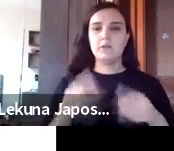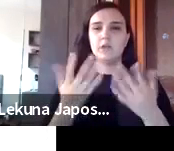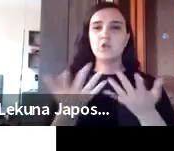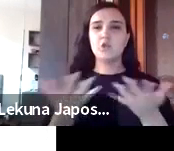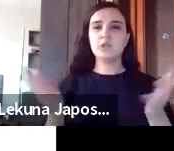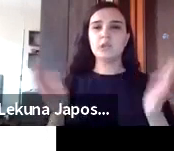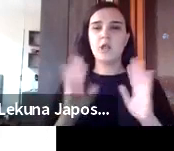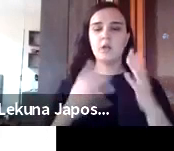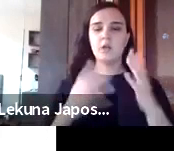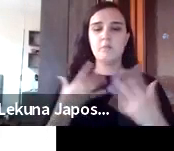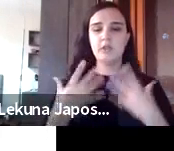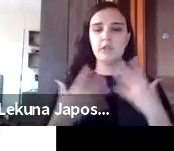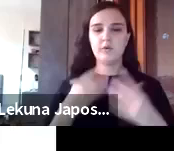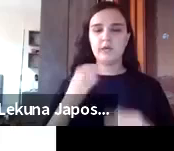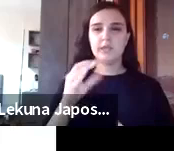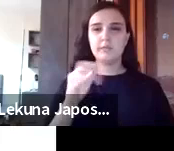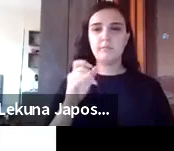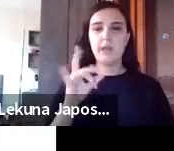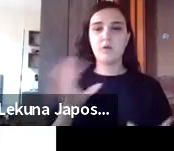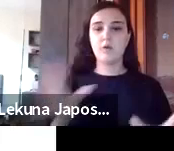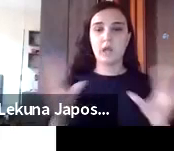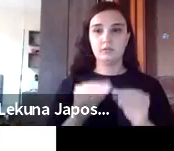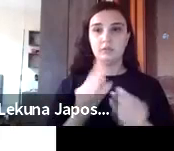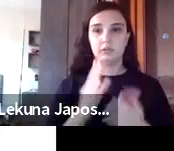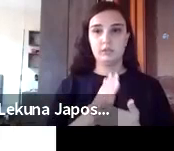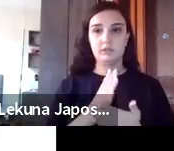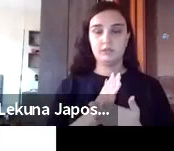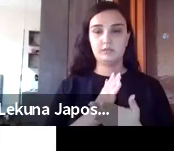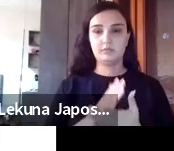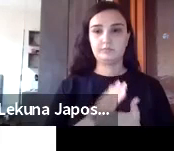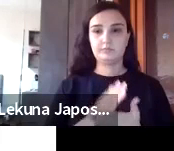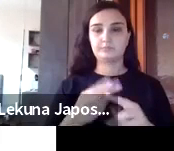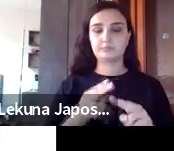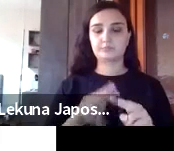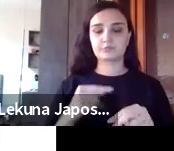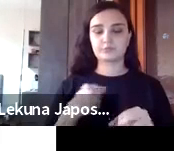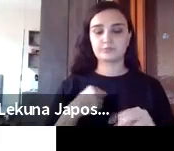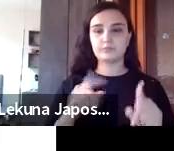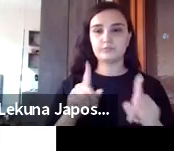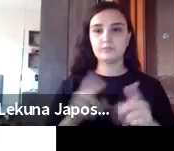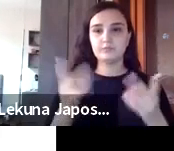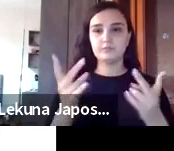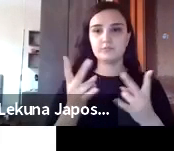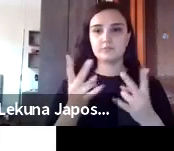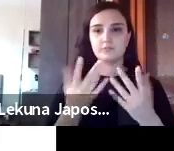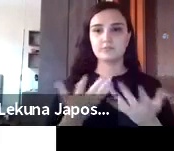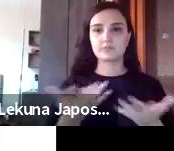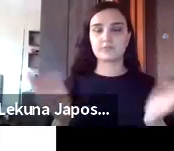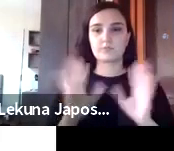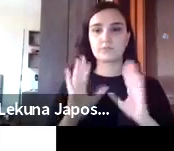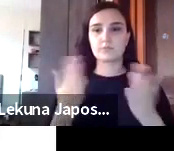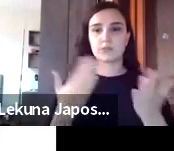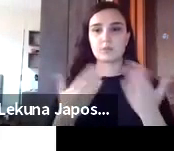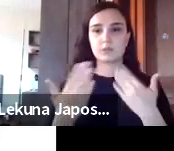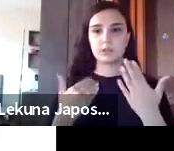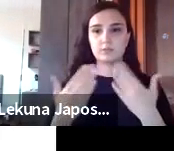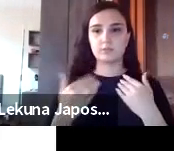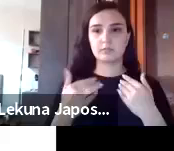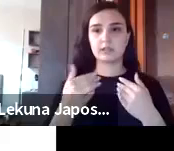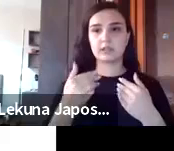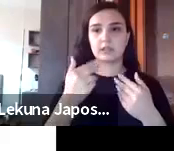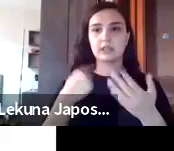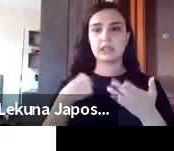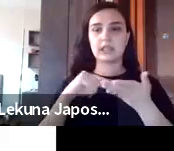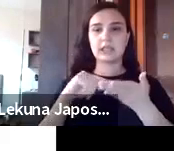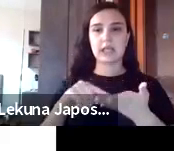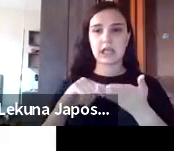სოციალური ემოციური სფერო ხშირად ერთად მოიხსენიება ხოლმე, ხო? იმიტომ რომ ჩვენ ასევე გვჭირდება ეს სოციალური ურთიერთობები, ინტერაქცია